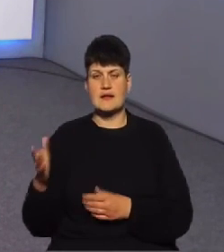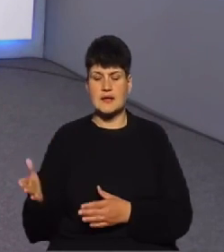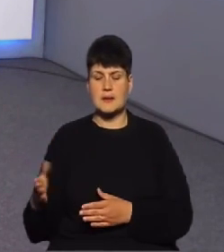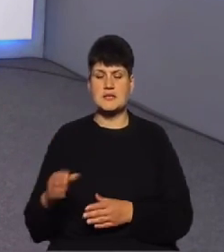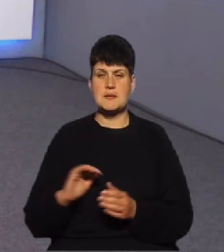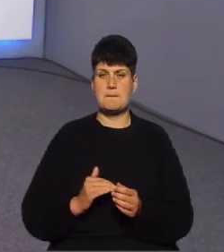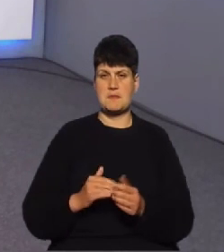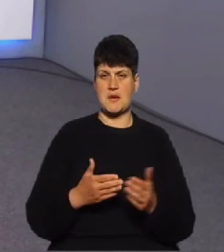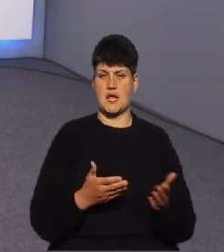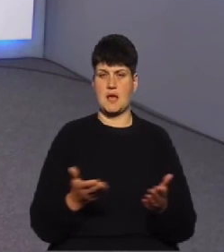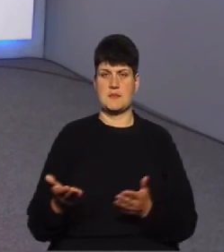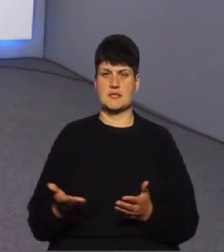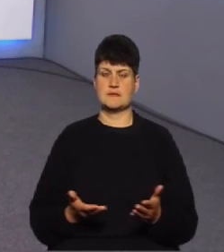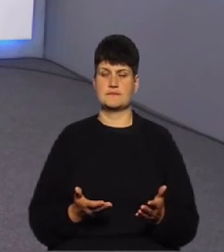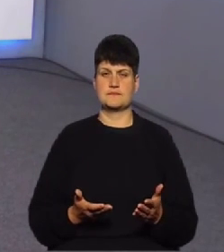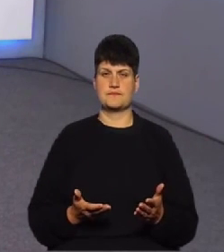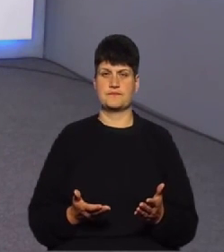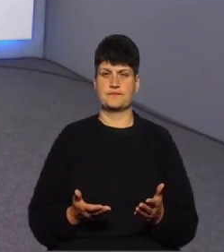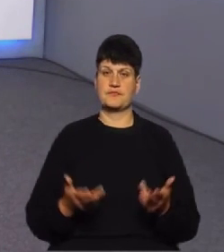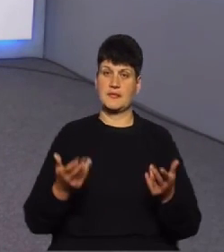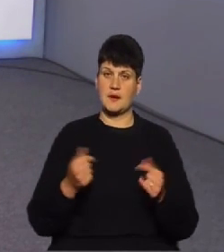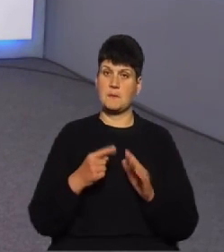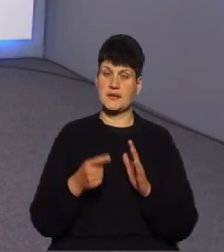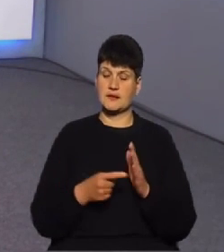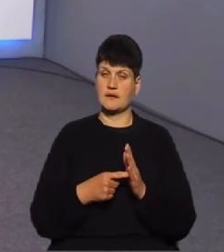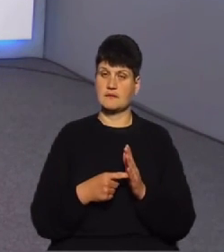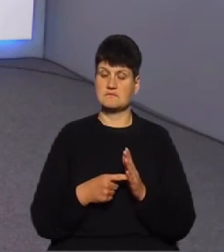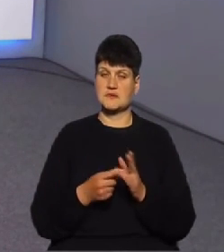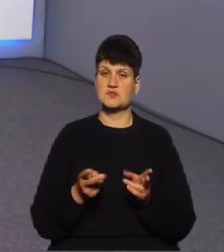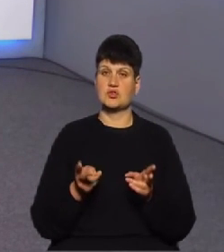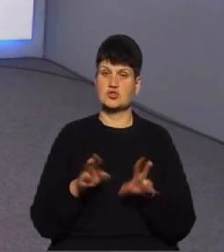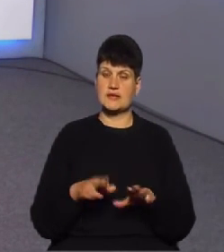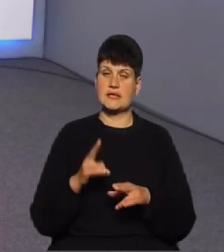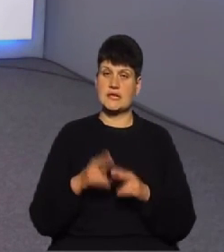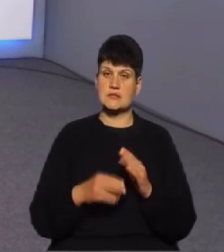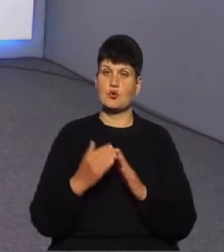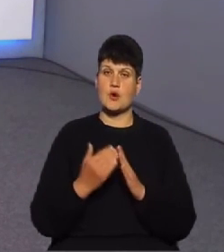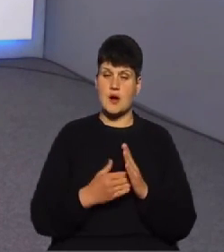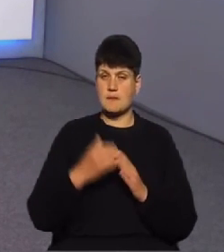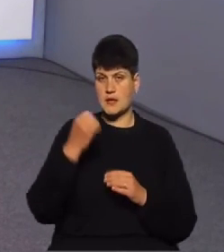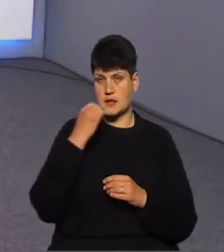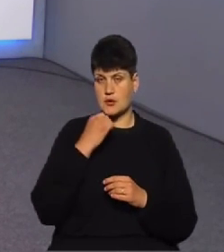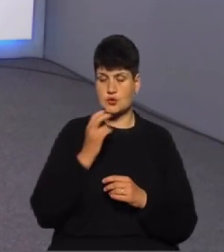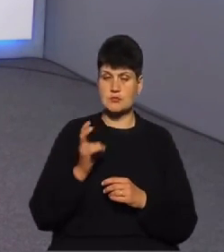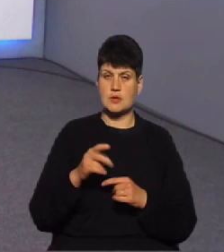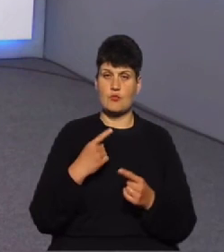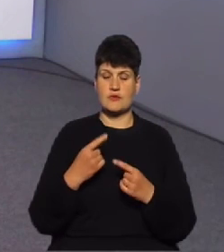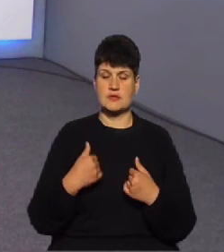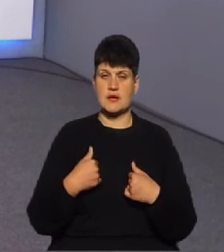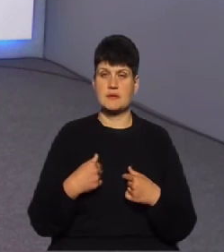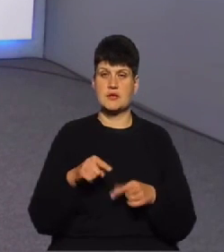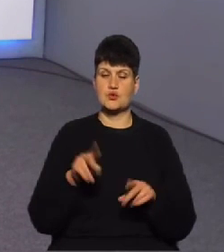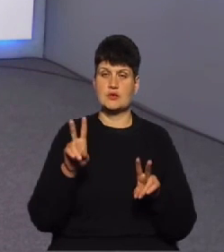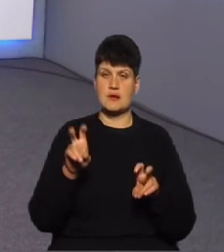самокати? Так, питання риторично залишається на кінець програми. Дуже вам дякую за те, що прийшли сьогодні поговорити з нами на цю тему. Віктор